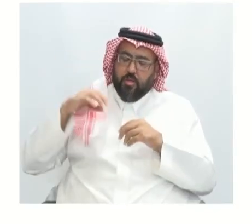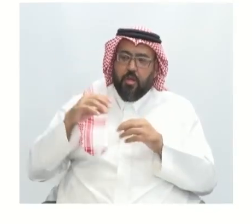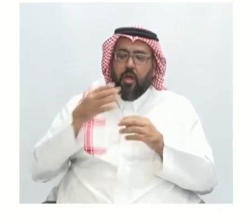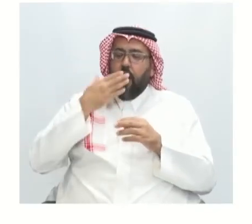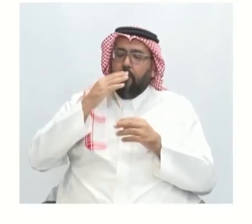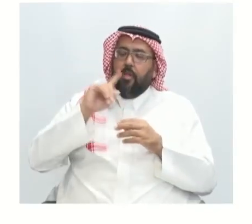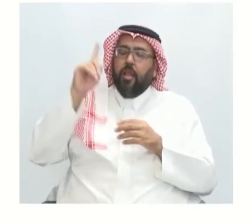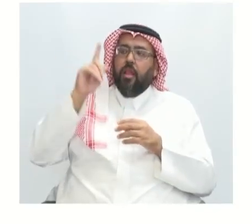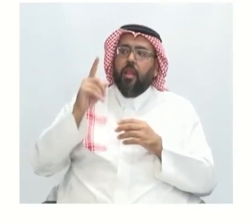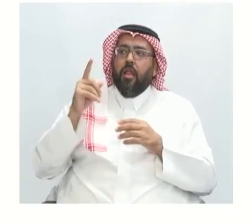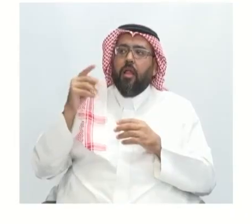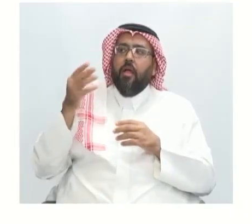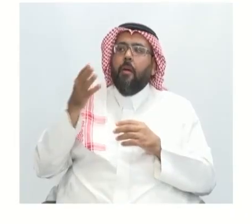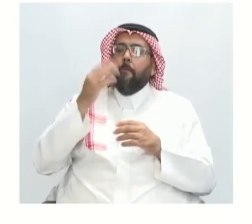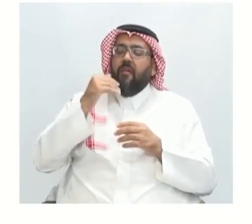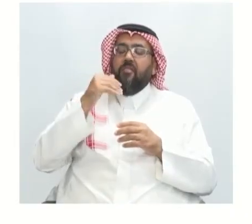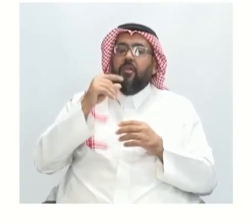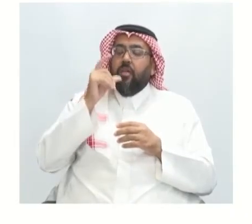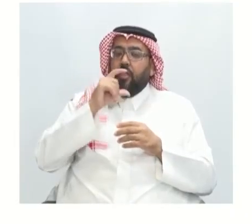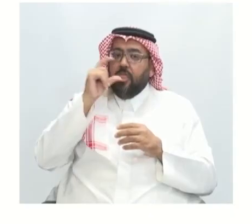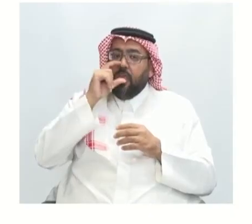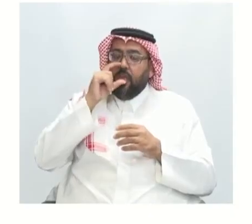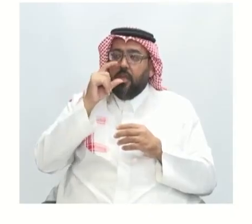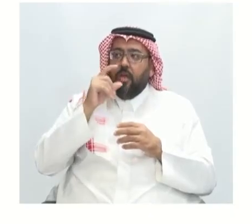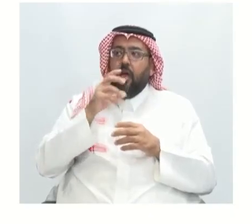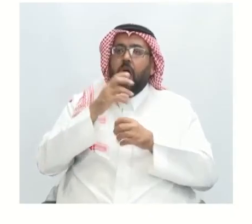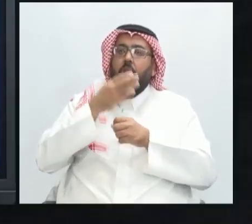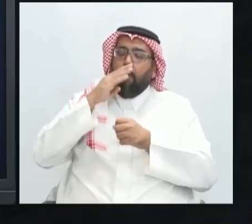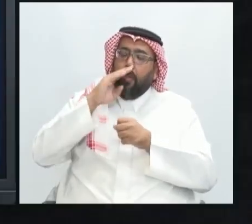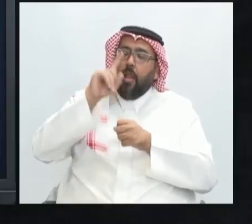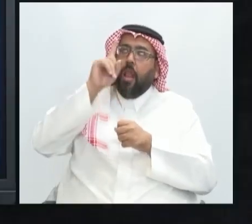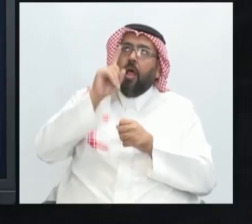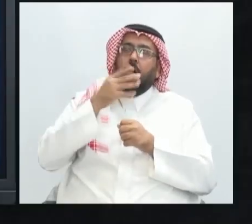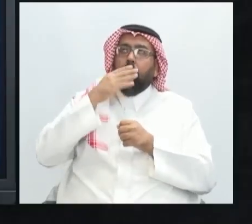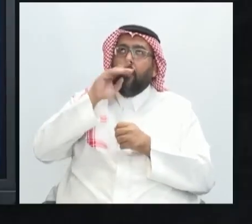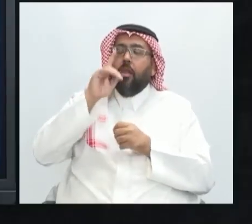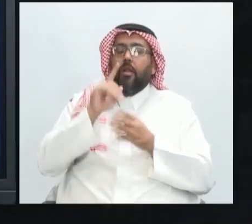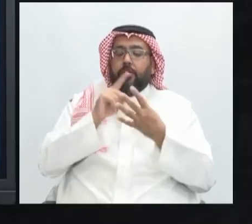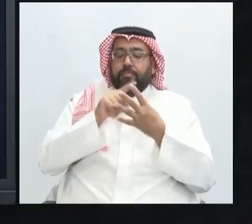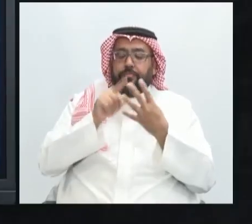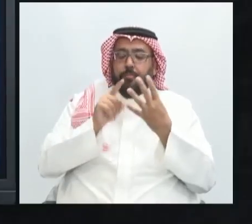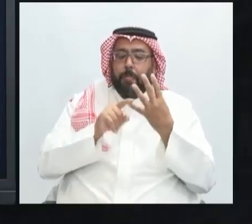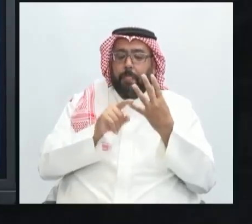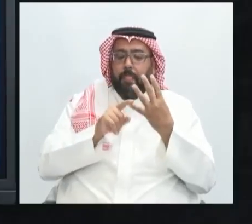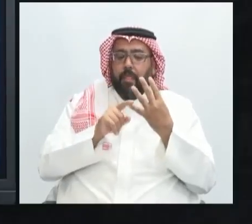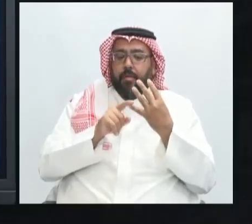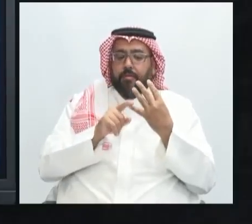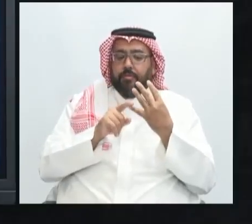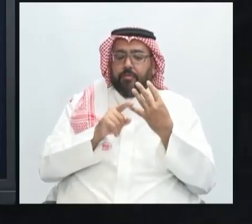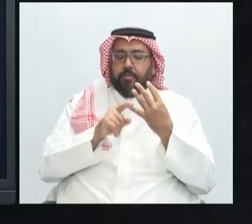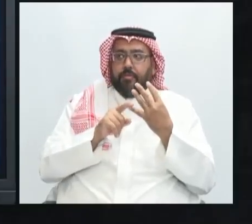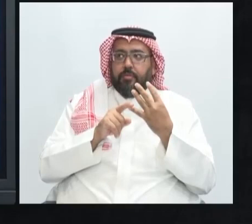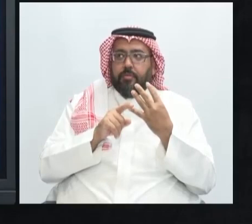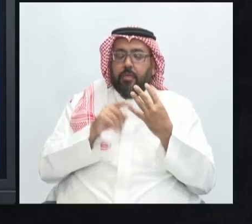ديني اي احمد الله سبحانه وتعالى عليها لاحظ وهو يحمد الله سبحانه وتعالى في اربع اربع مرات